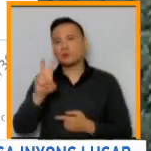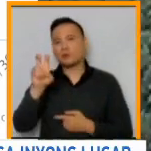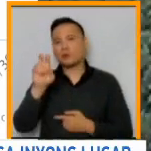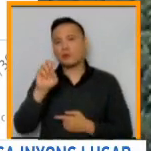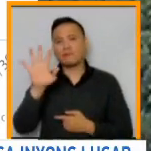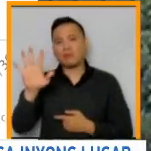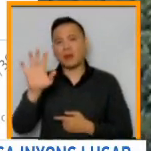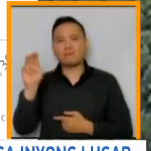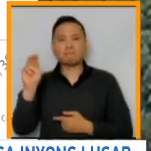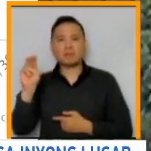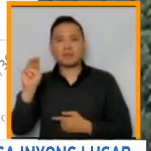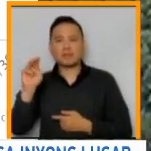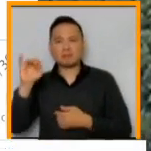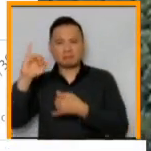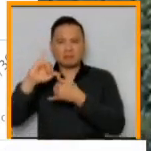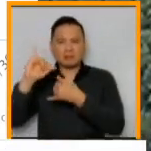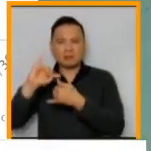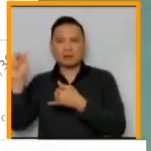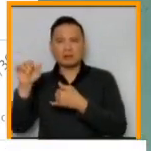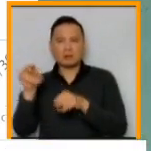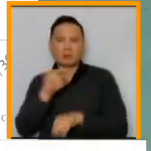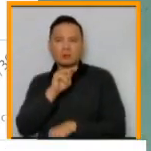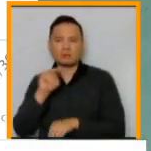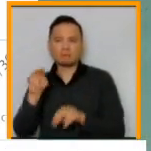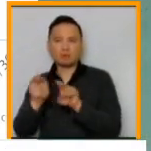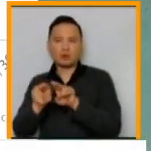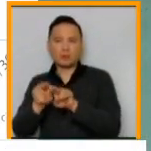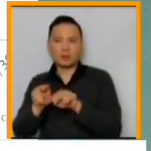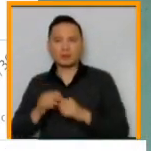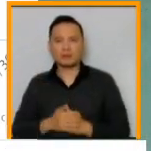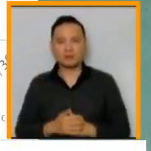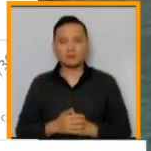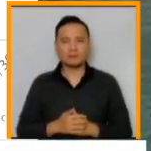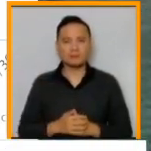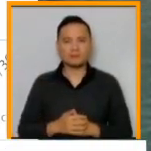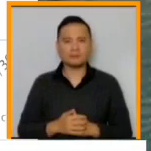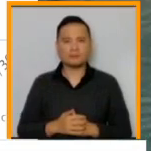curve. Ayon sa PAGASA Hydromet Division, ang